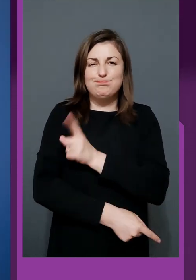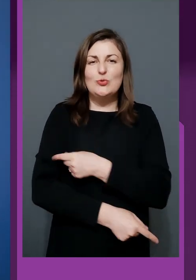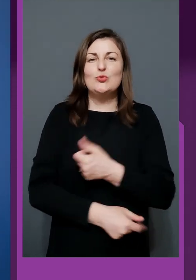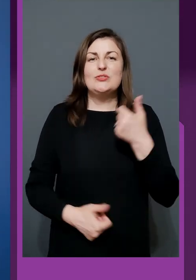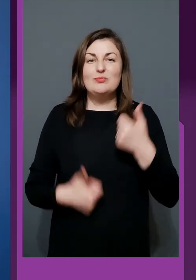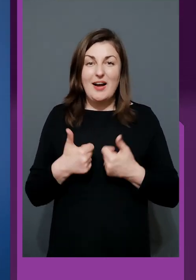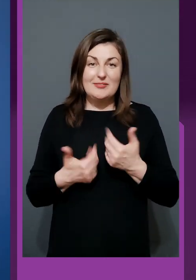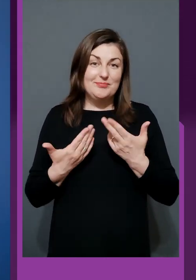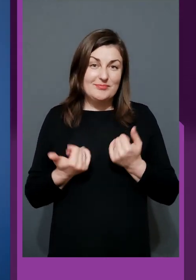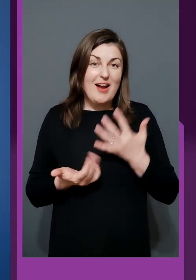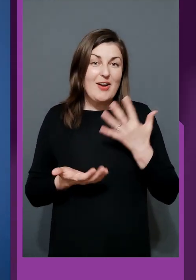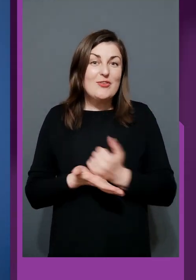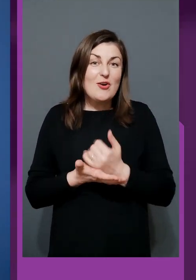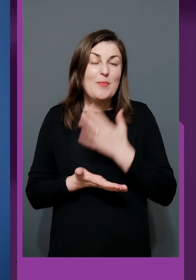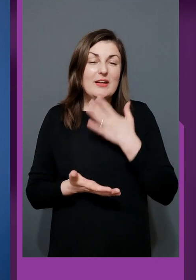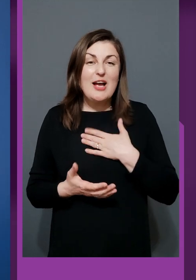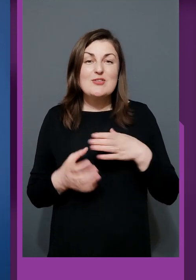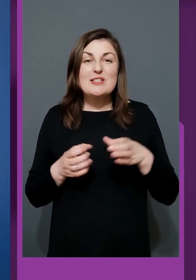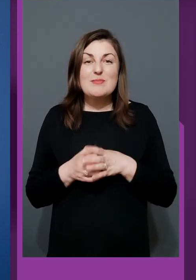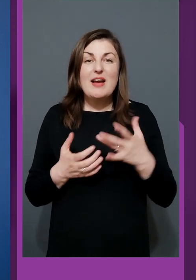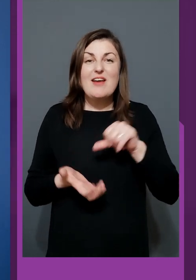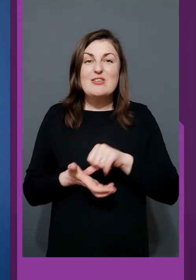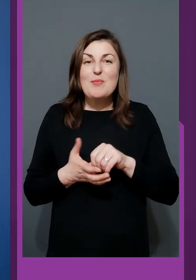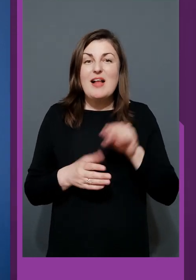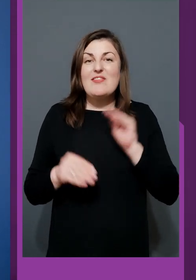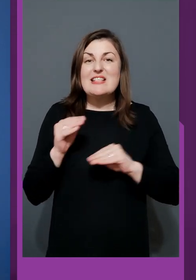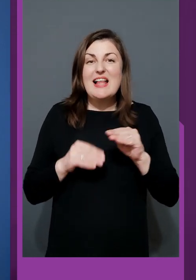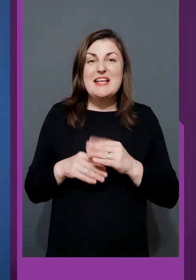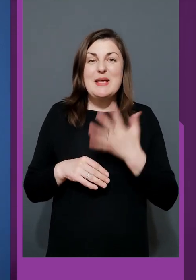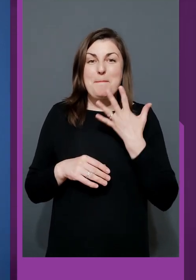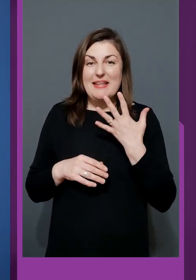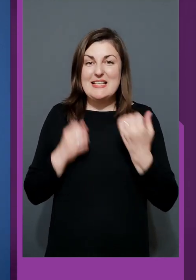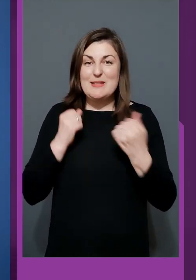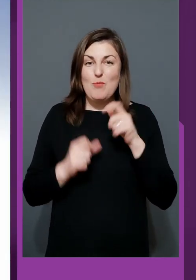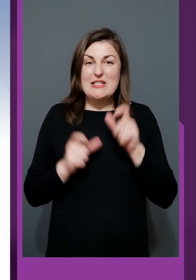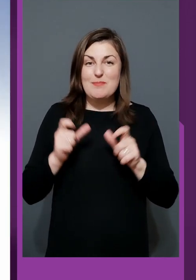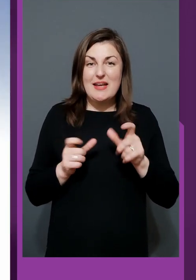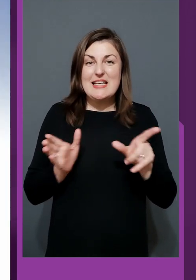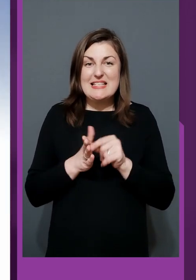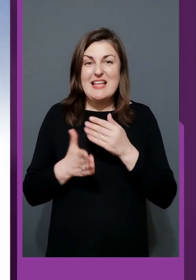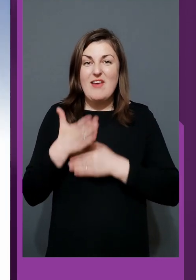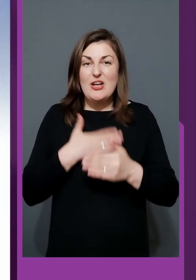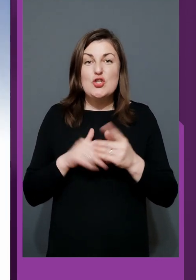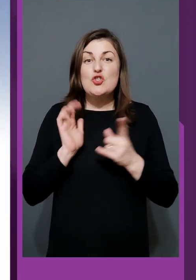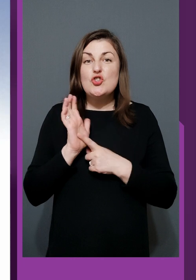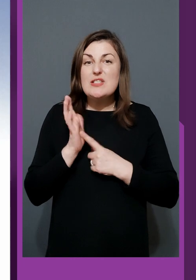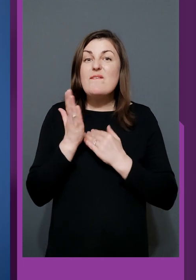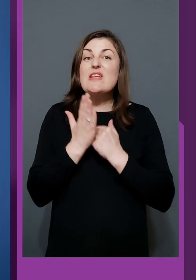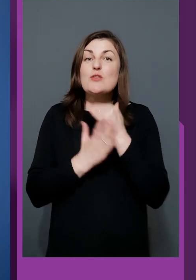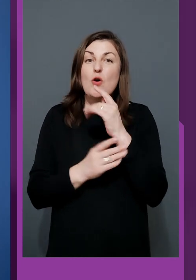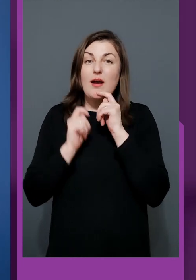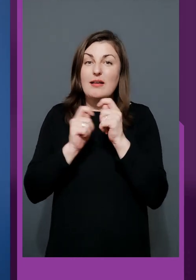змагання так і у доробку нашої збірної яка виступала в складі п'яти спортсменів з інвалідністю шість високих